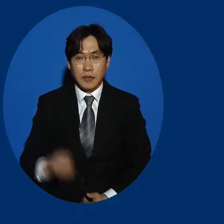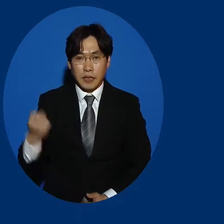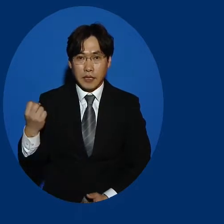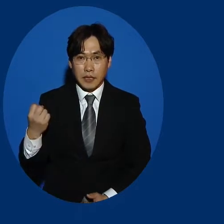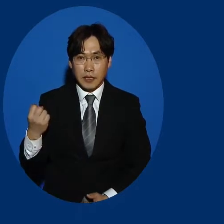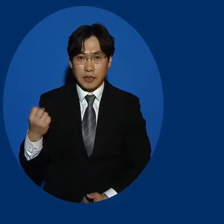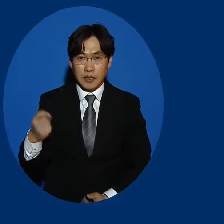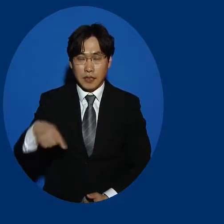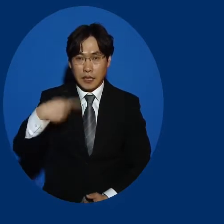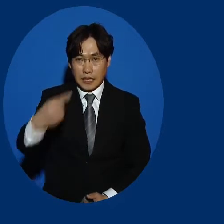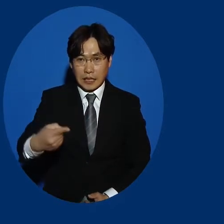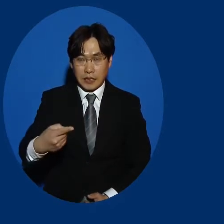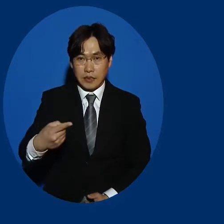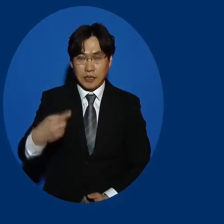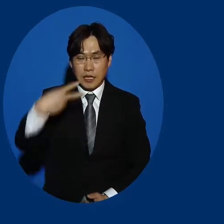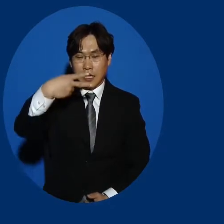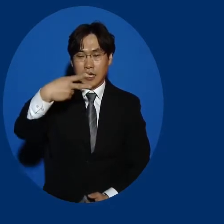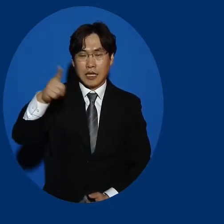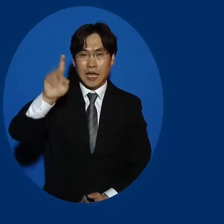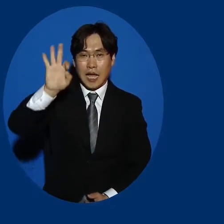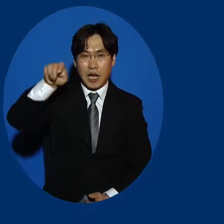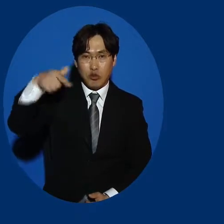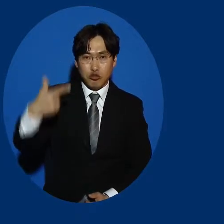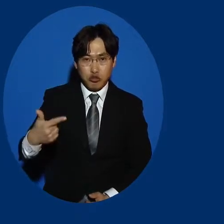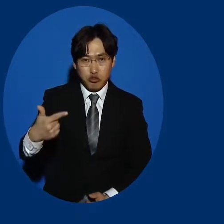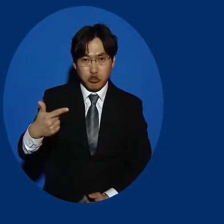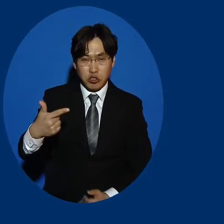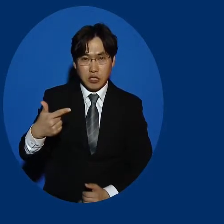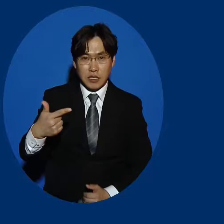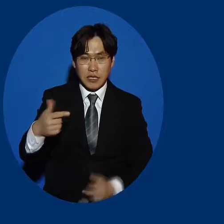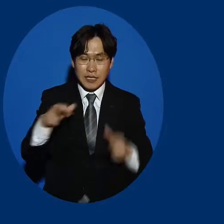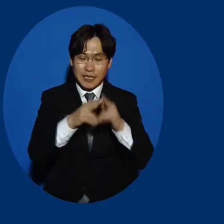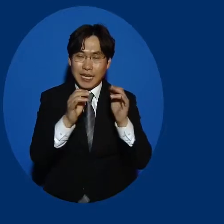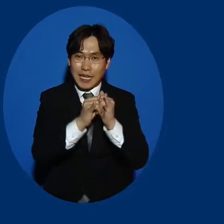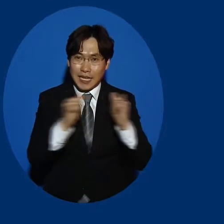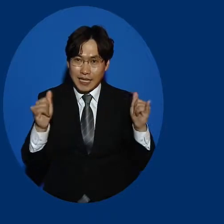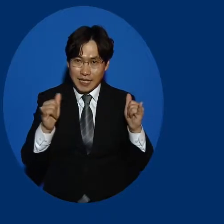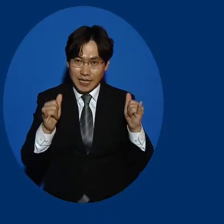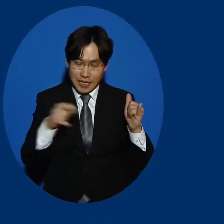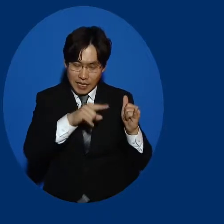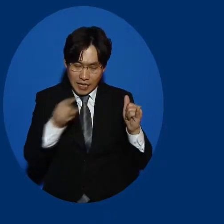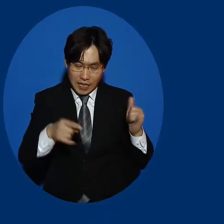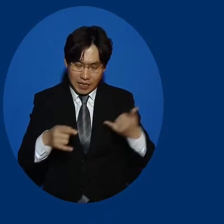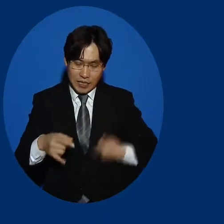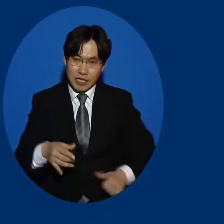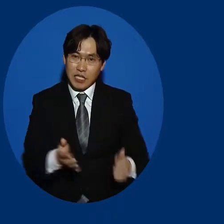다운 증후군을 임신한 임산부가 협회에